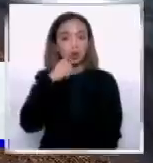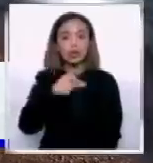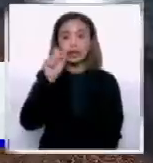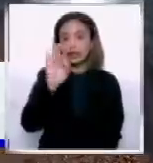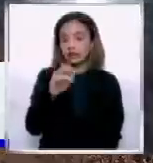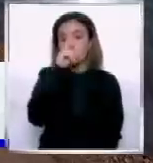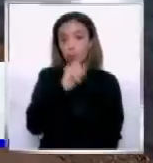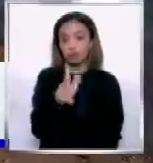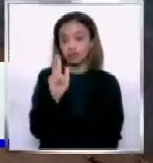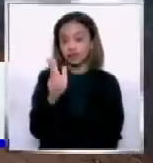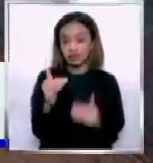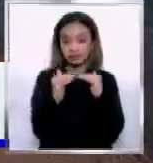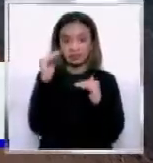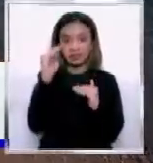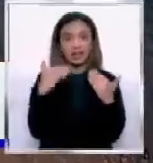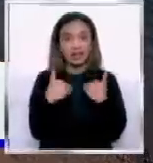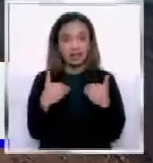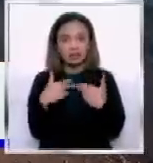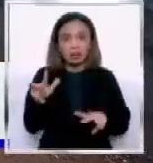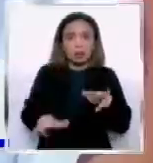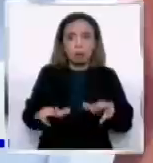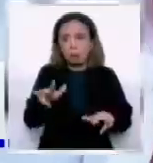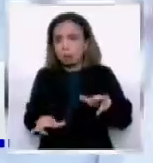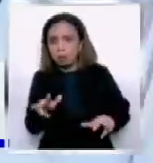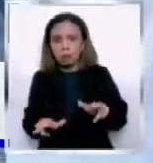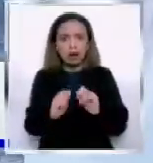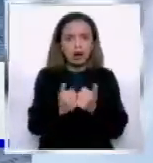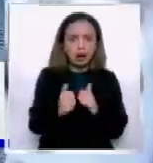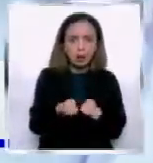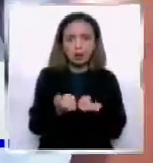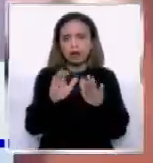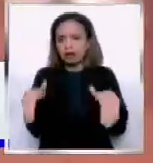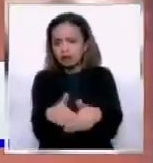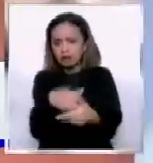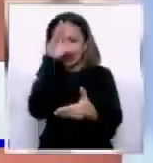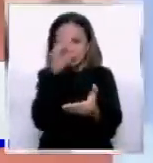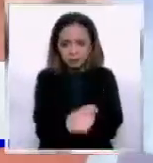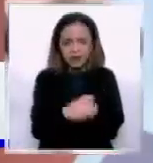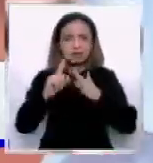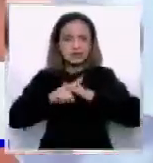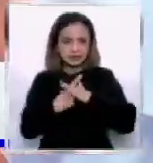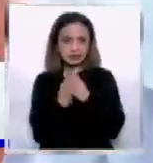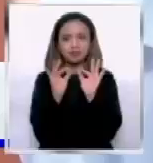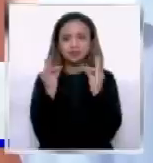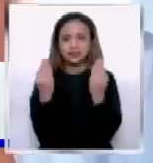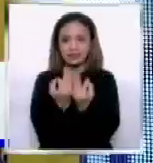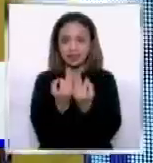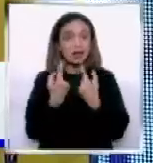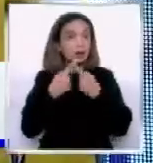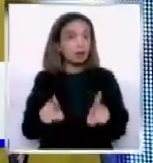plus, nagkakaroon na ng panic para makapag-asawa at makapagsimula ng pamilya. Pero para kay